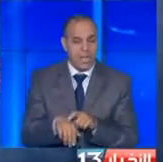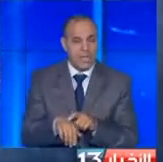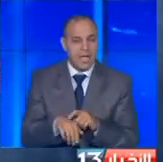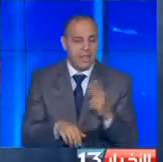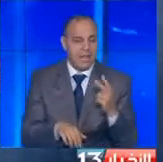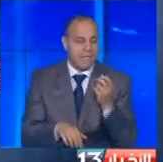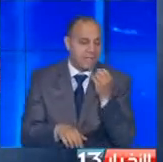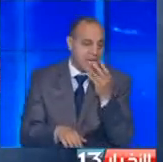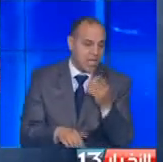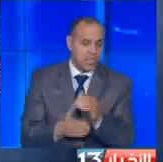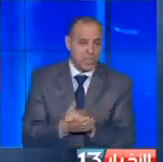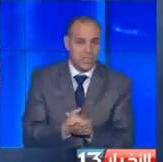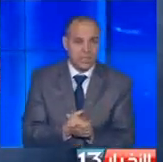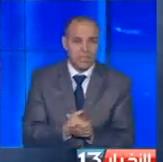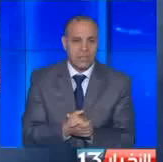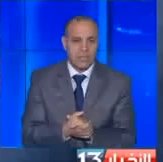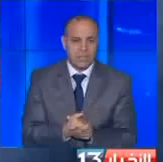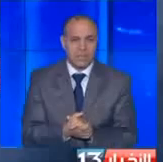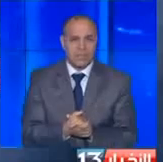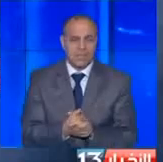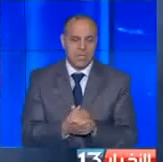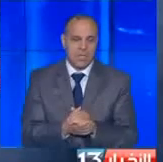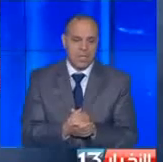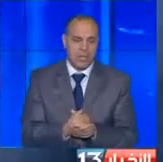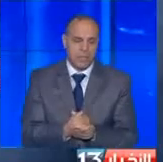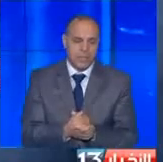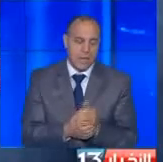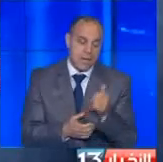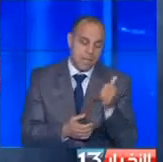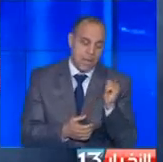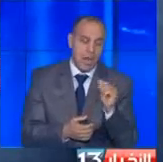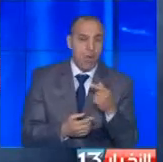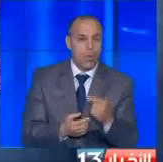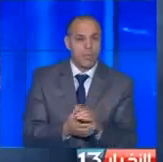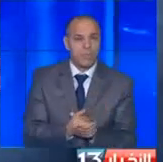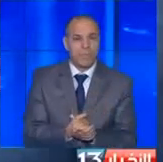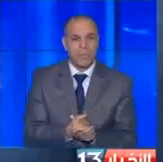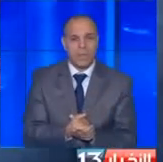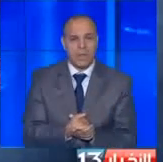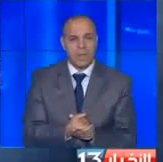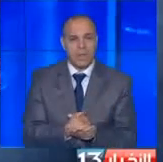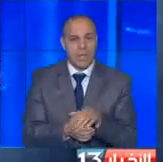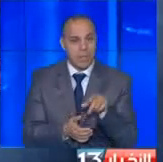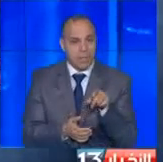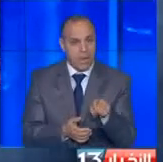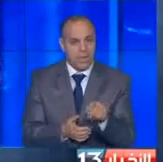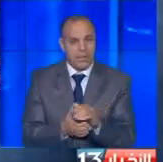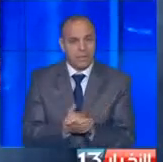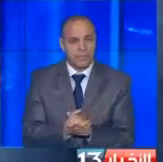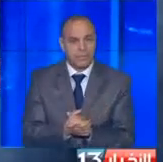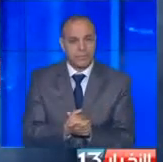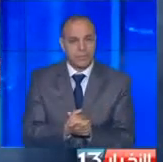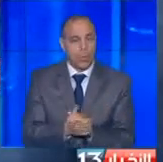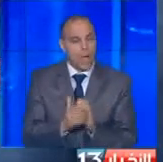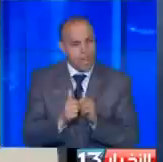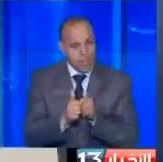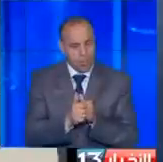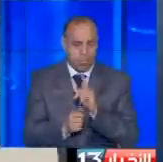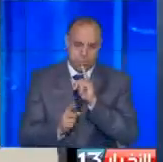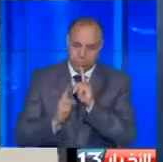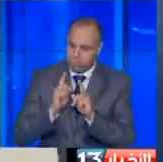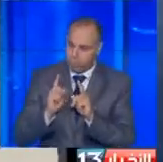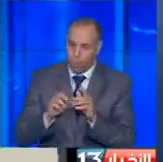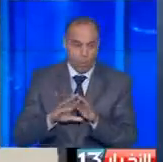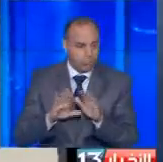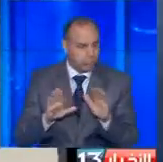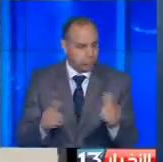الثانية ظهرا من يوم الأمس. هذا بطبيعة الحال كان بمتابعة وتعليمات، سواء